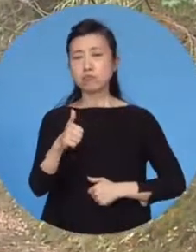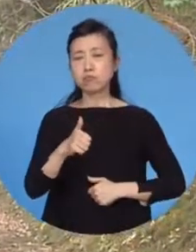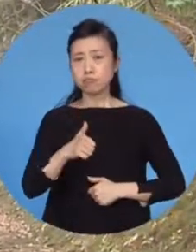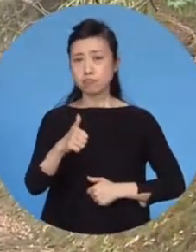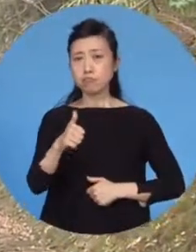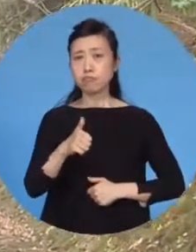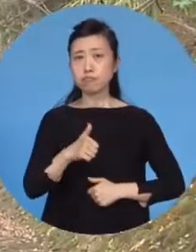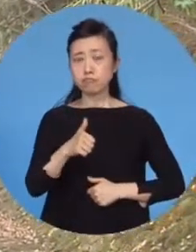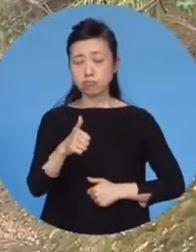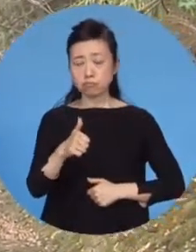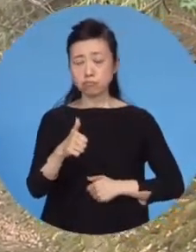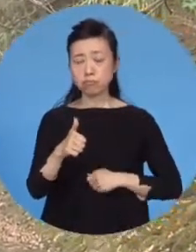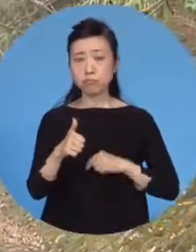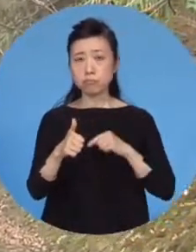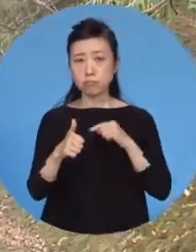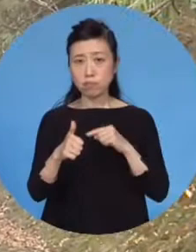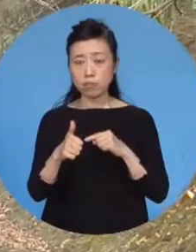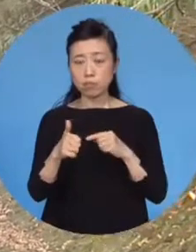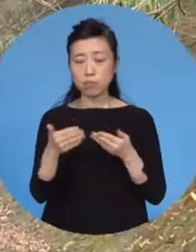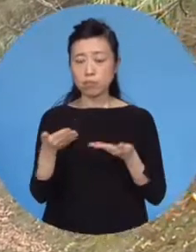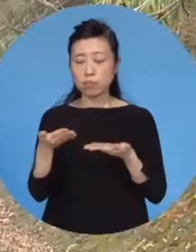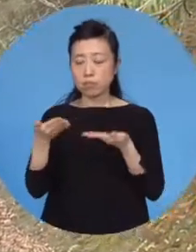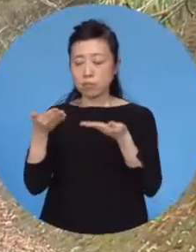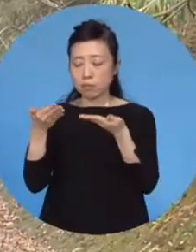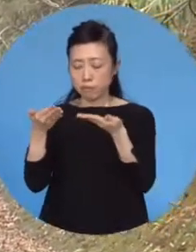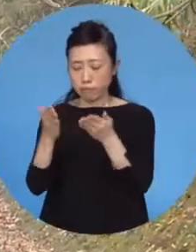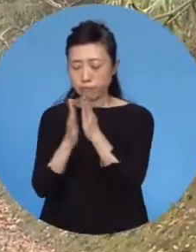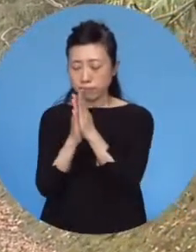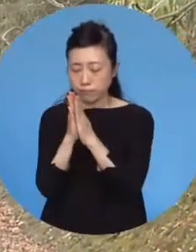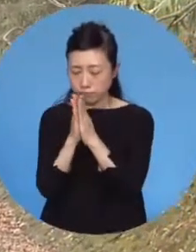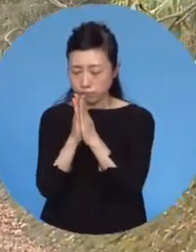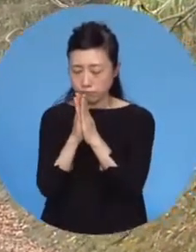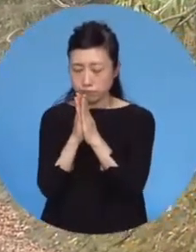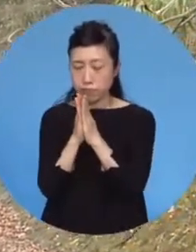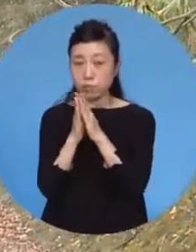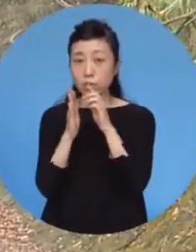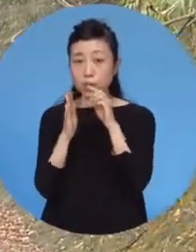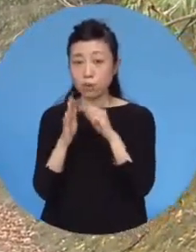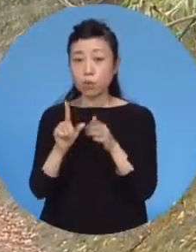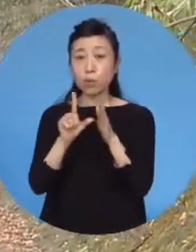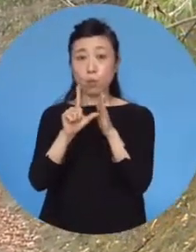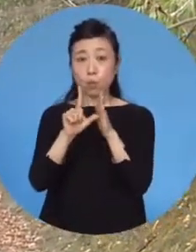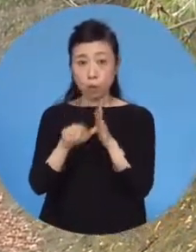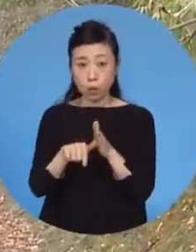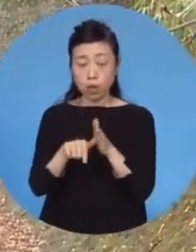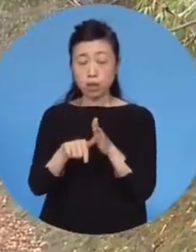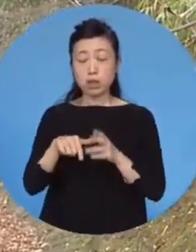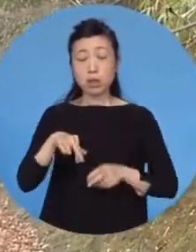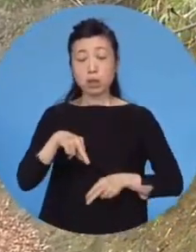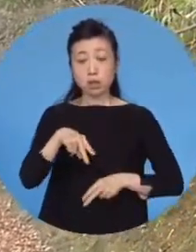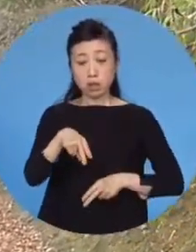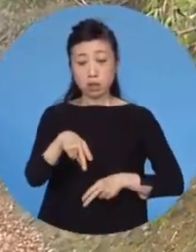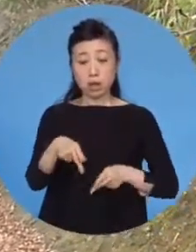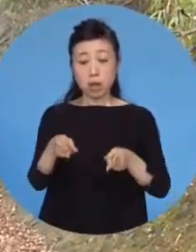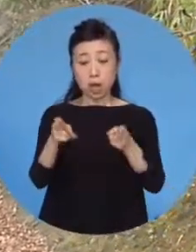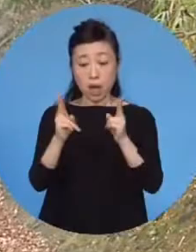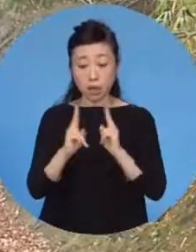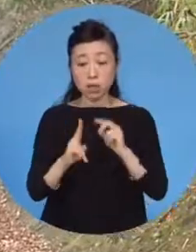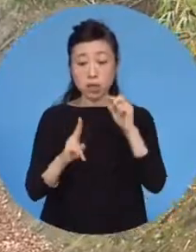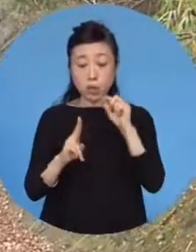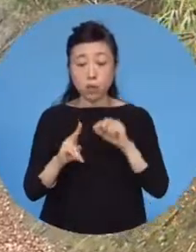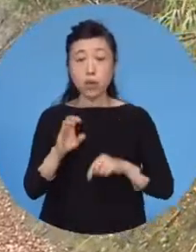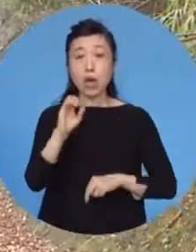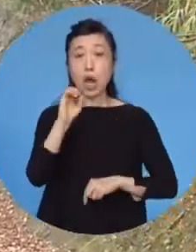けど、定期的に行ってお供え物をする、でお供え物をする時に使った橋